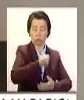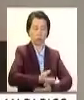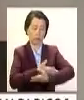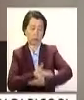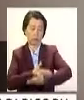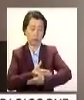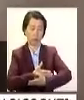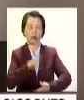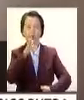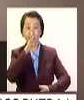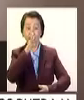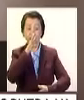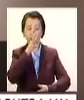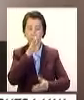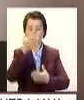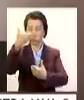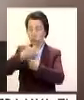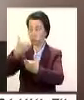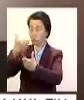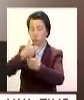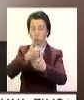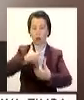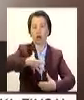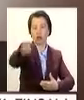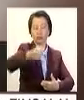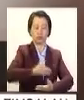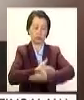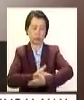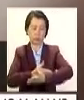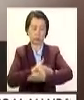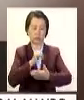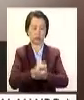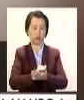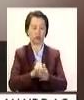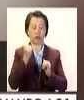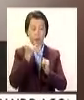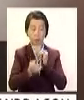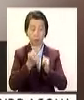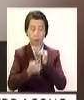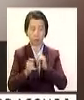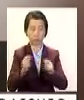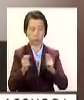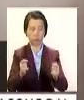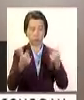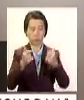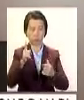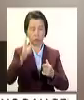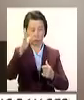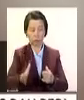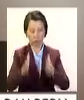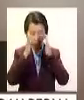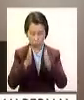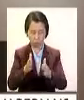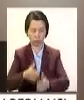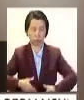ibunya dan cuba menyerang sesiapa sahaja yang ingin mengambil semula bayi malang itu. Akhirnya, tindakan pantas seseorang mengalih